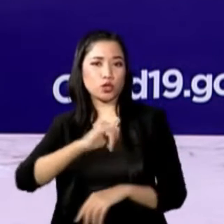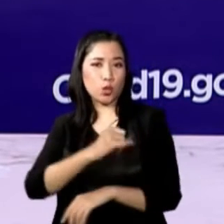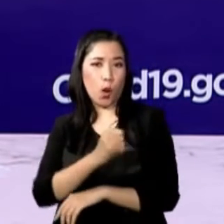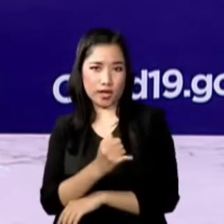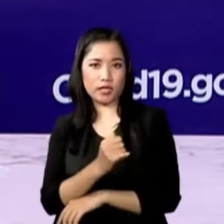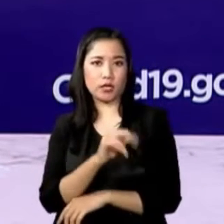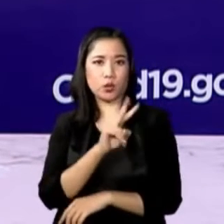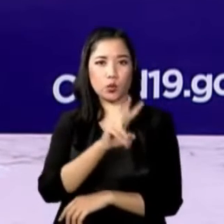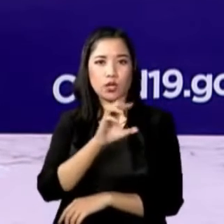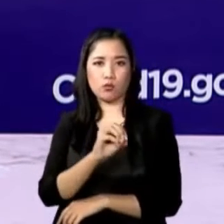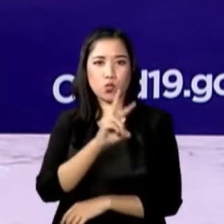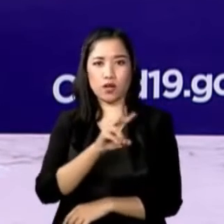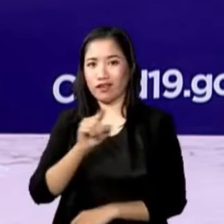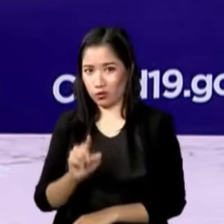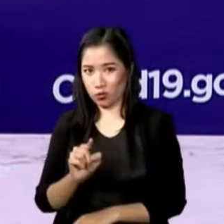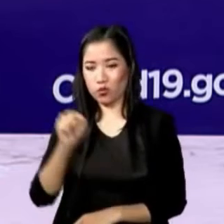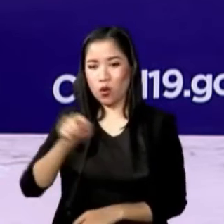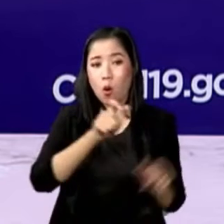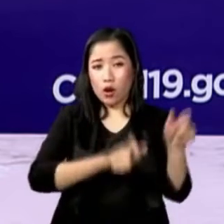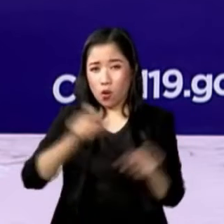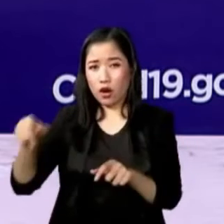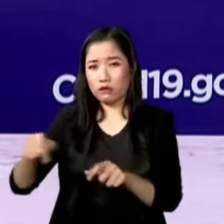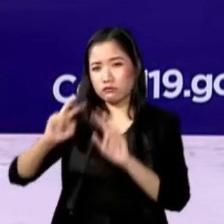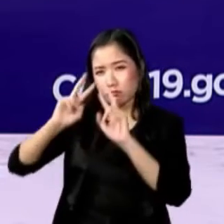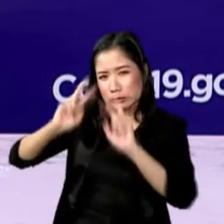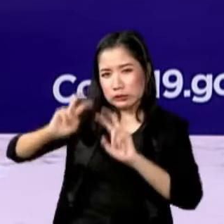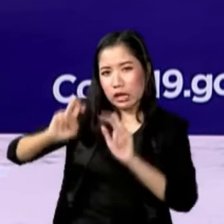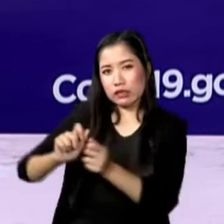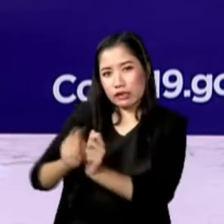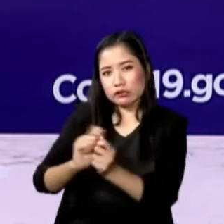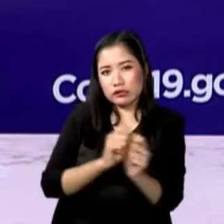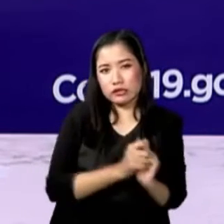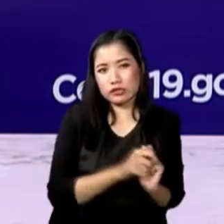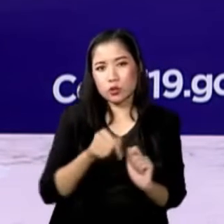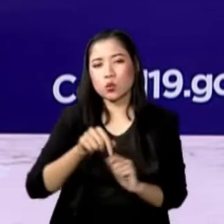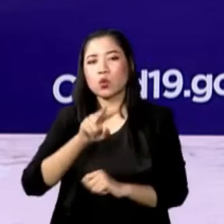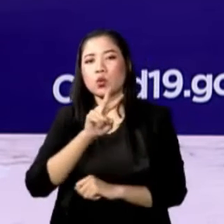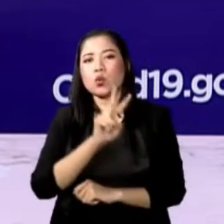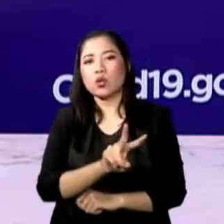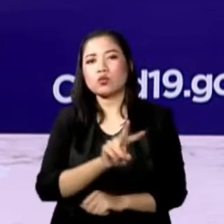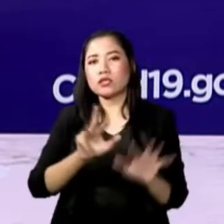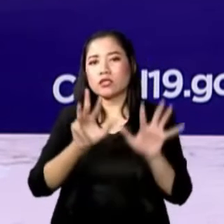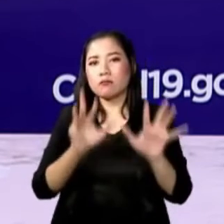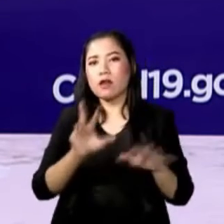Januari 2021, jumlah orang yang diperiksa mingguan sudah mencapai angka